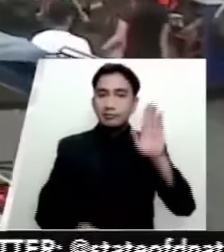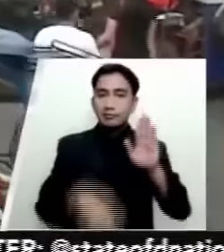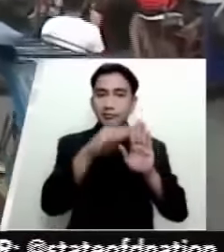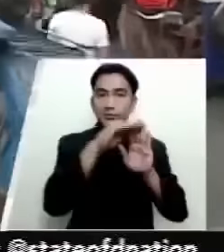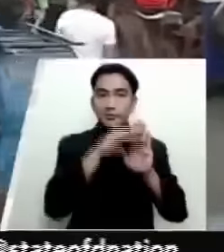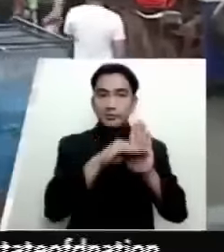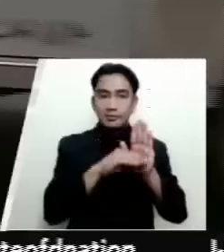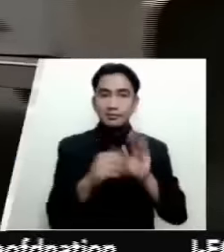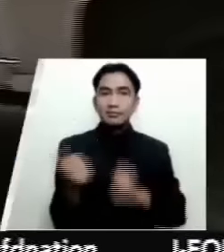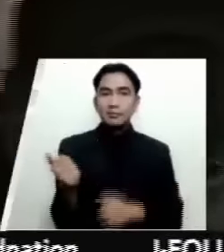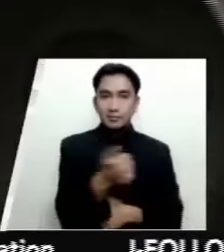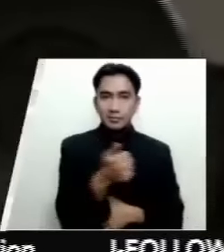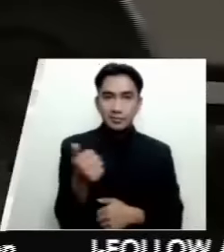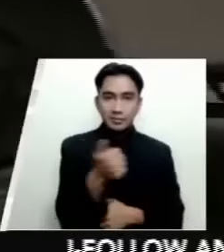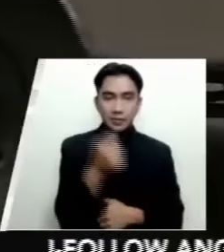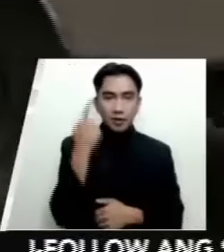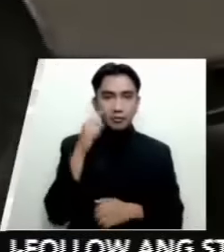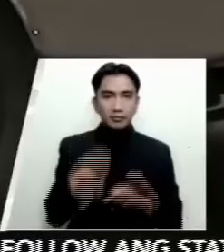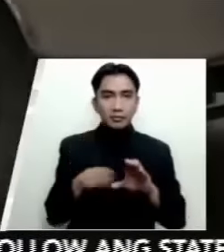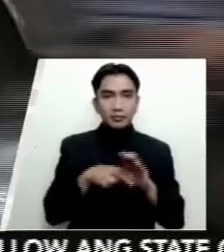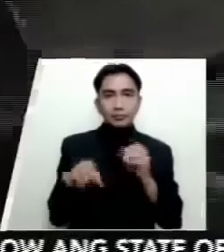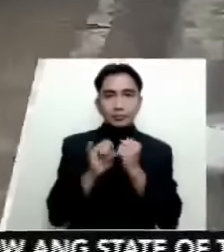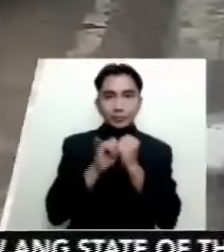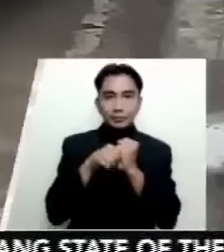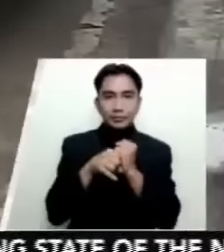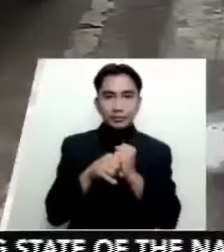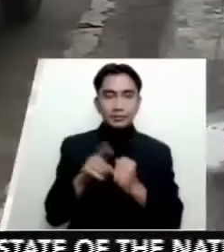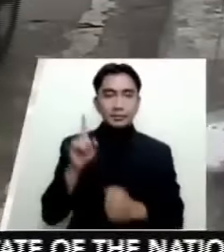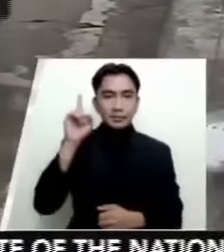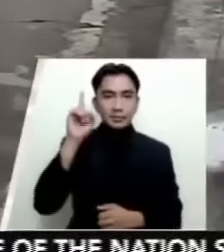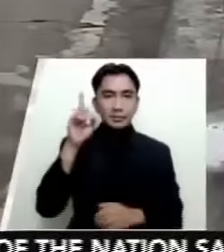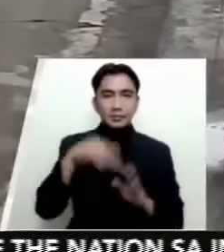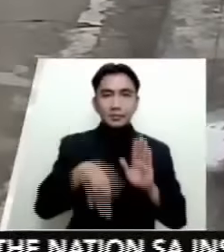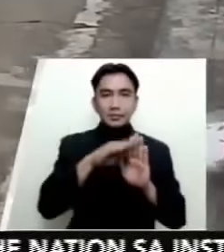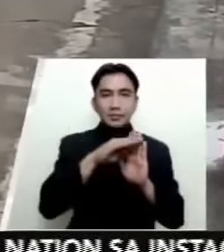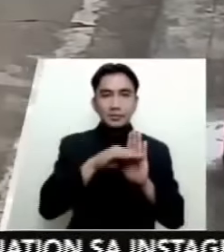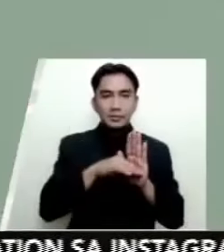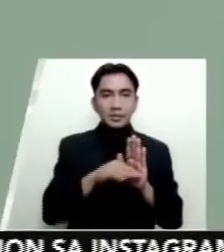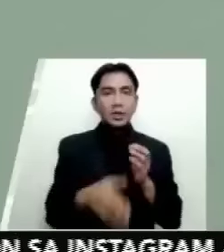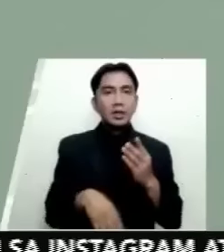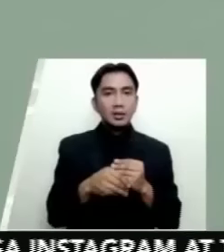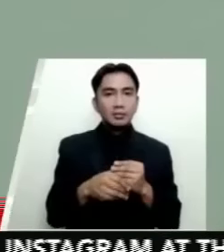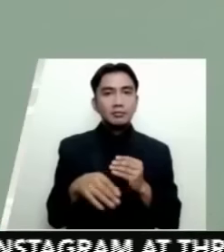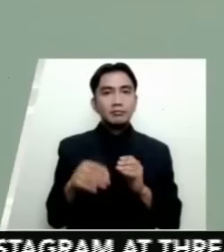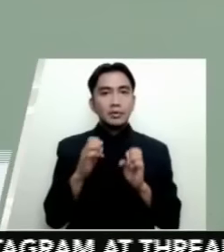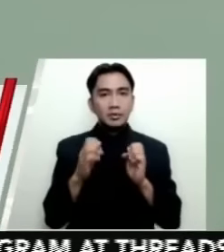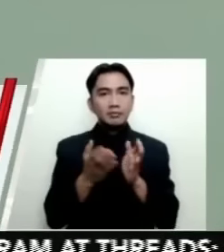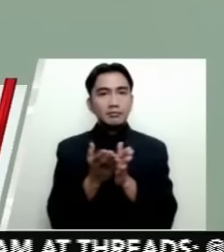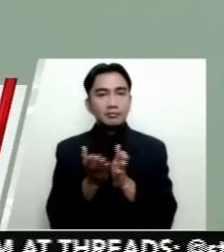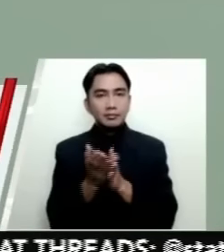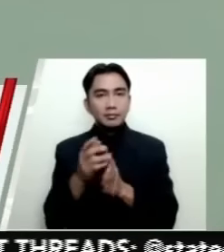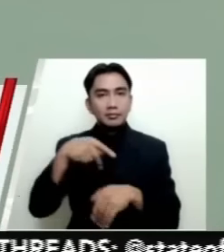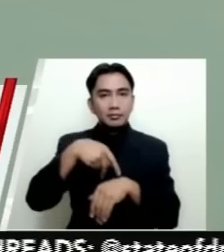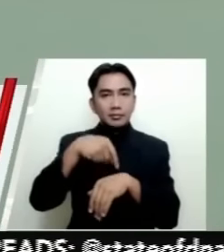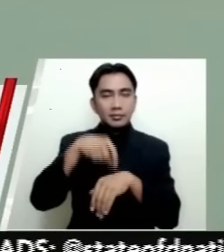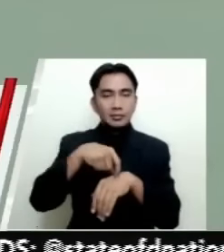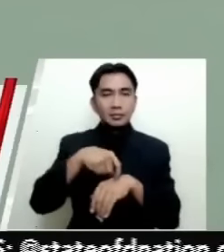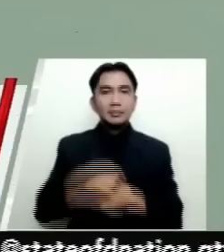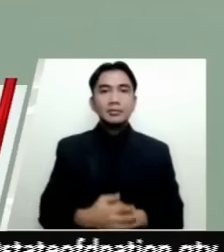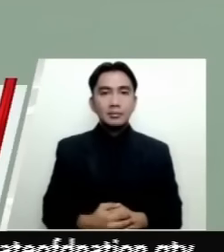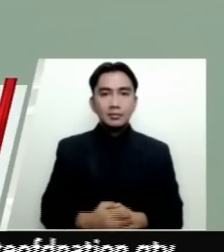jeep na ang sakayan ay sa bandang EDSA at biyaheng Quezon City, Pasig, Makati at Paranaque. Maliliit na routes yun. These are